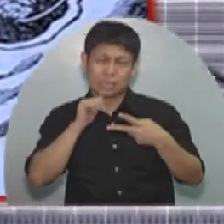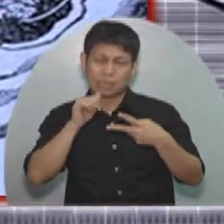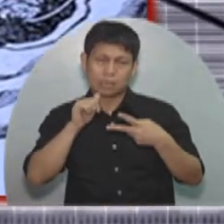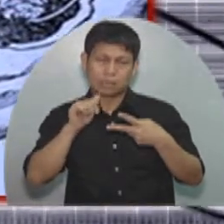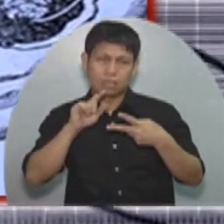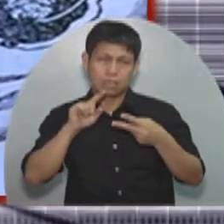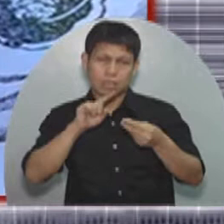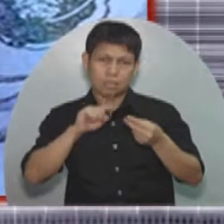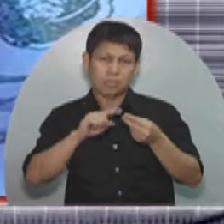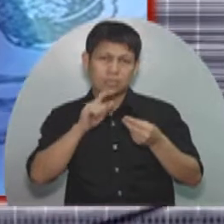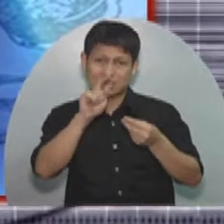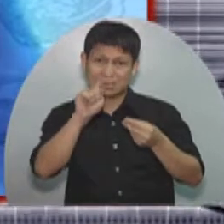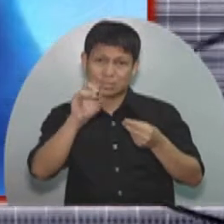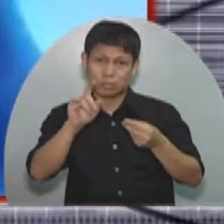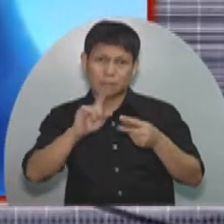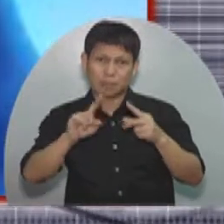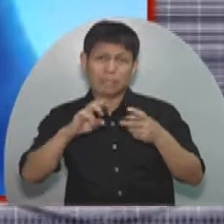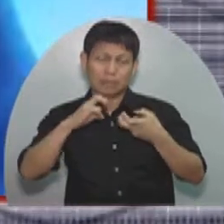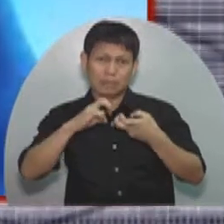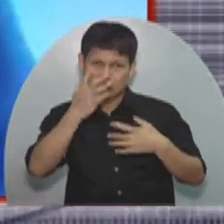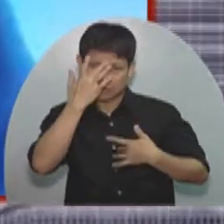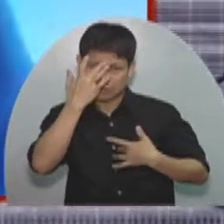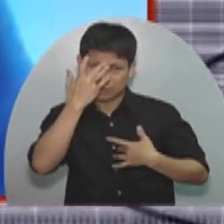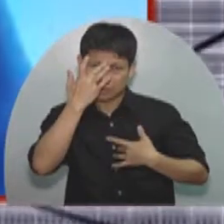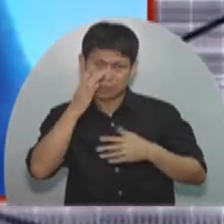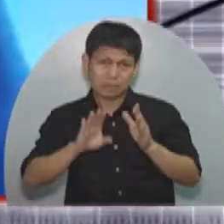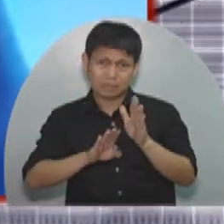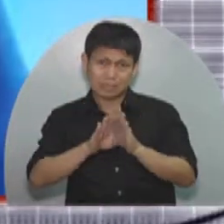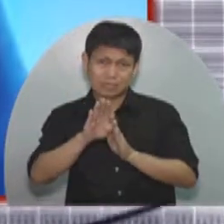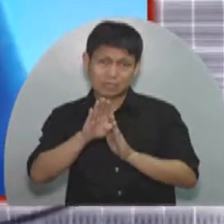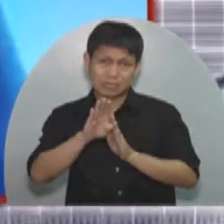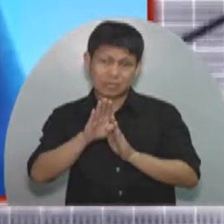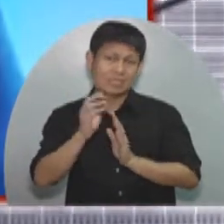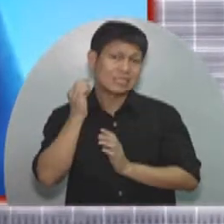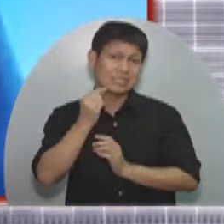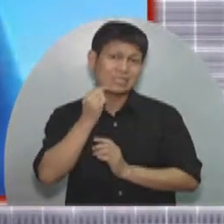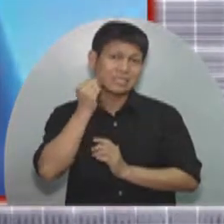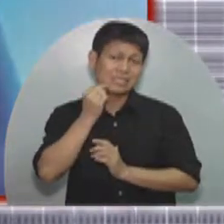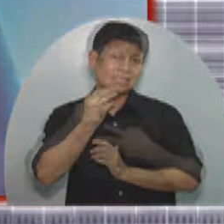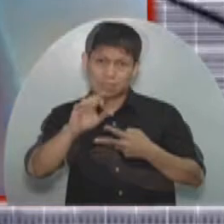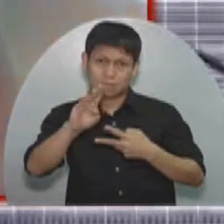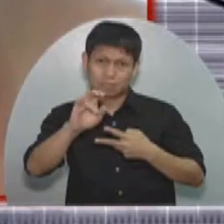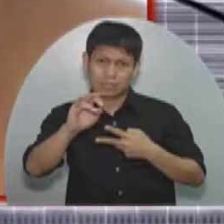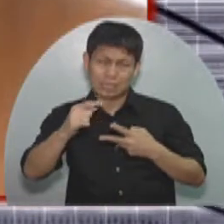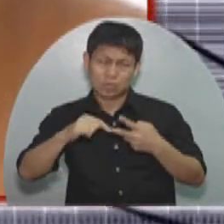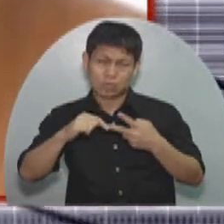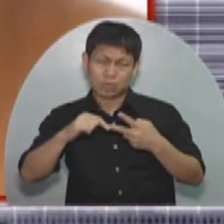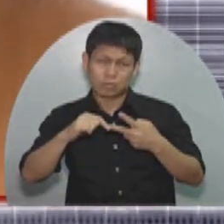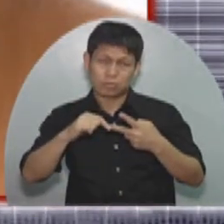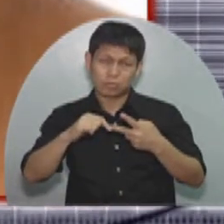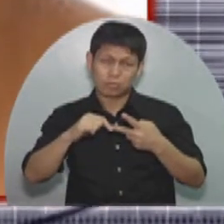po ay hindi dahil sa pagtubo ng ngipin, ngunit nagkakaroon ng problema sa pag-develop ng ating panga. Kapag benign